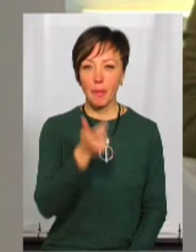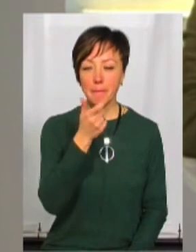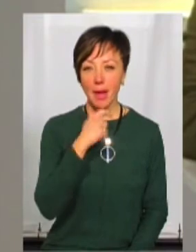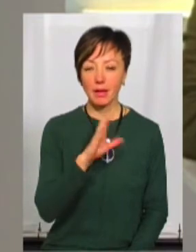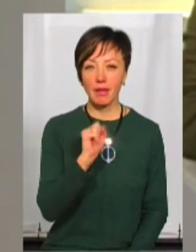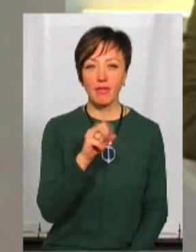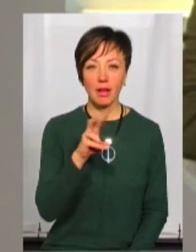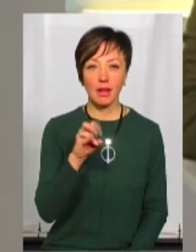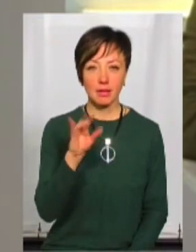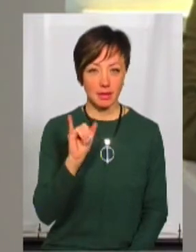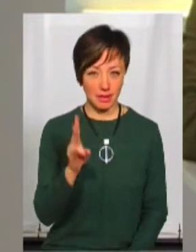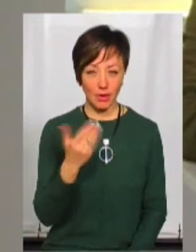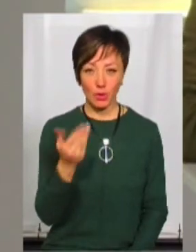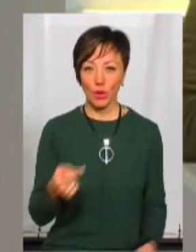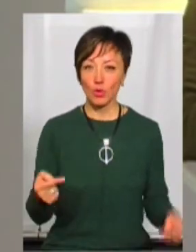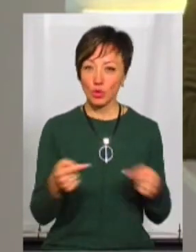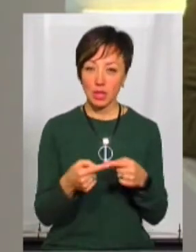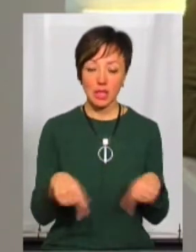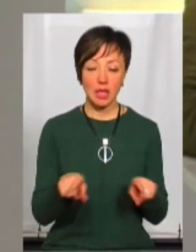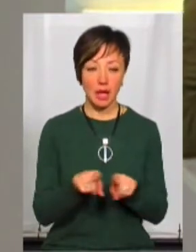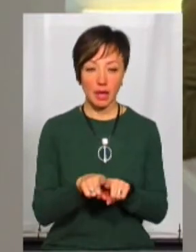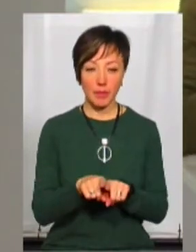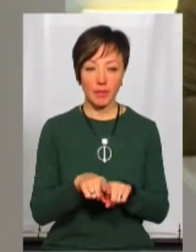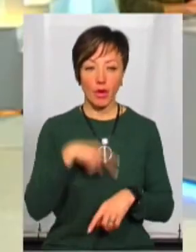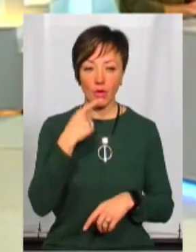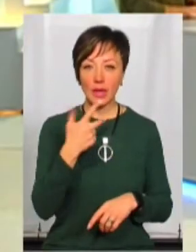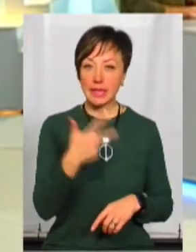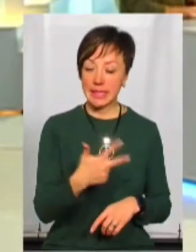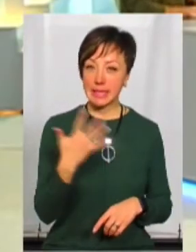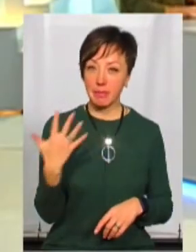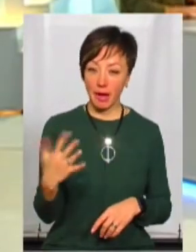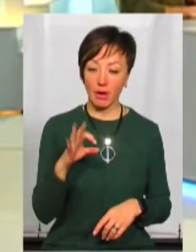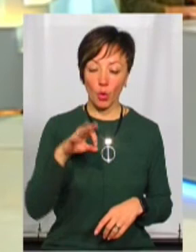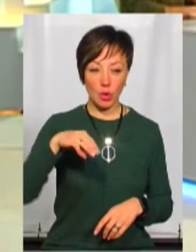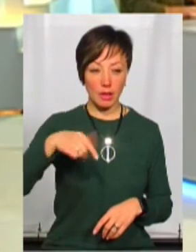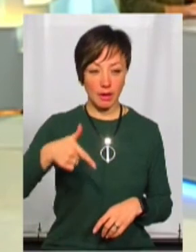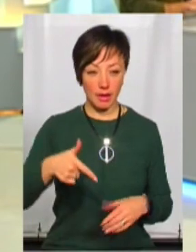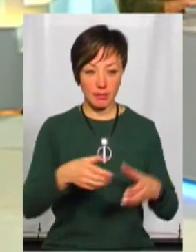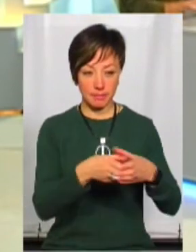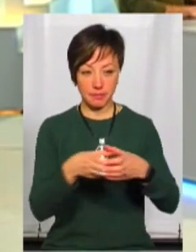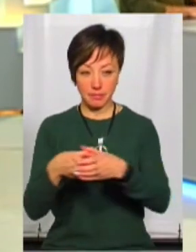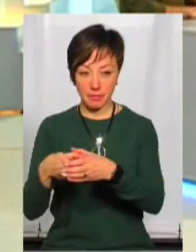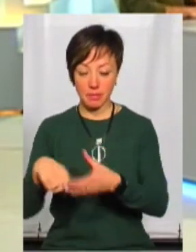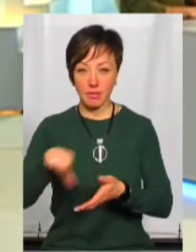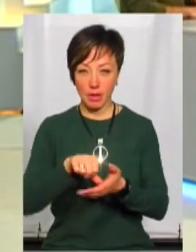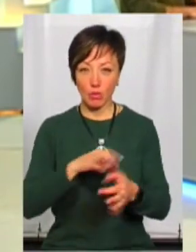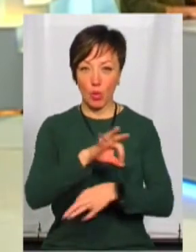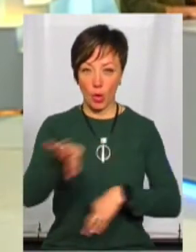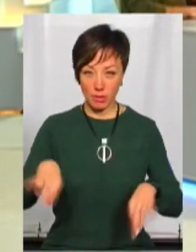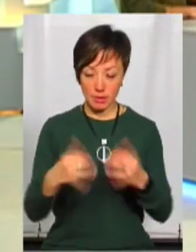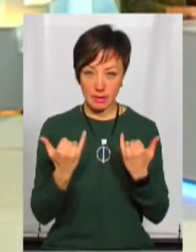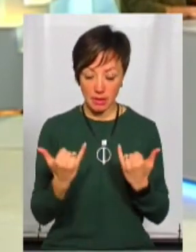ще хотів уточнити ось таку річ. Говоримо, що 35 об'єднаних територіальних громад так беруть участь у проєкті